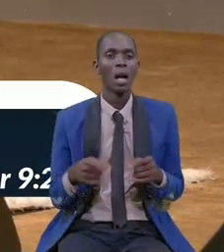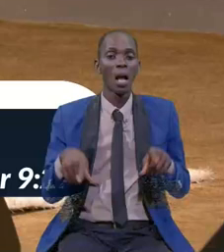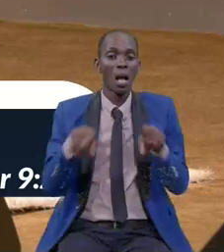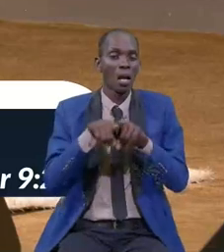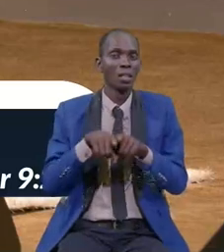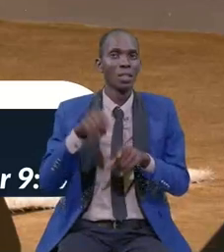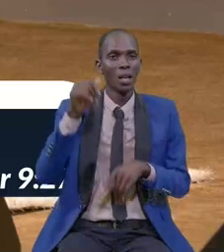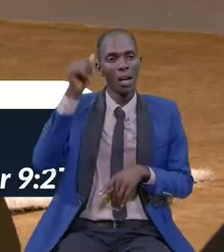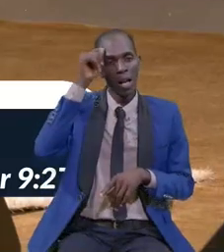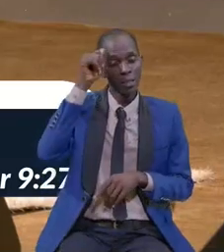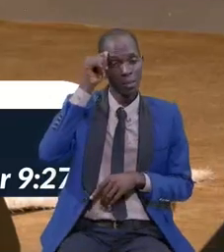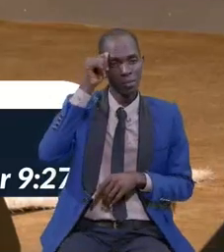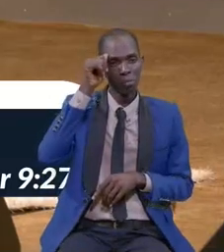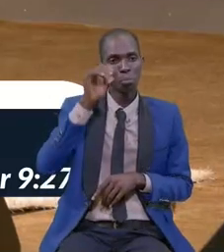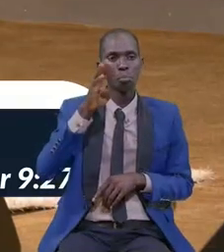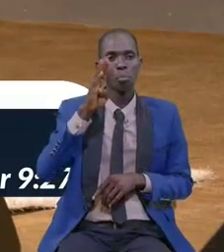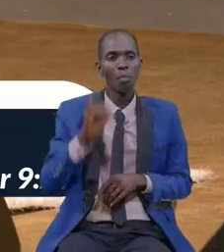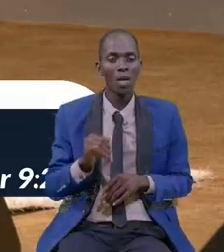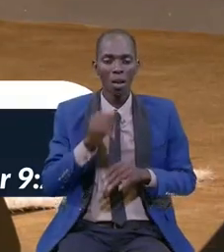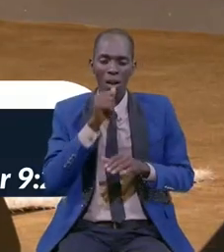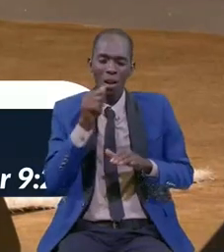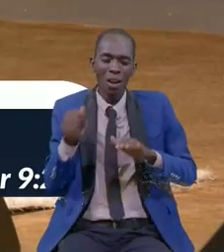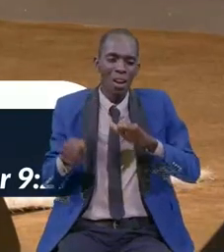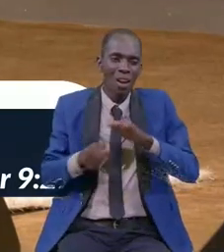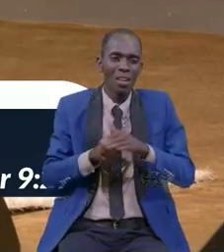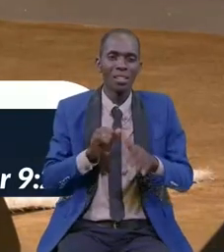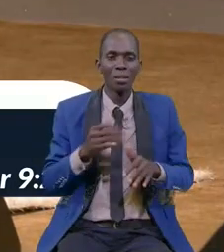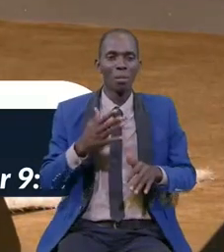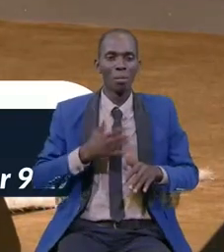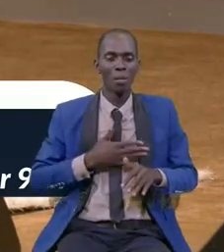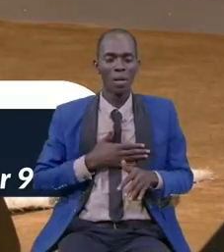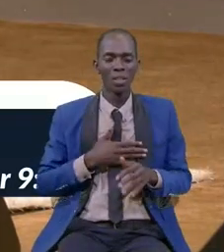hommes j'ai caché comme Adam j'ai caché mes